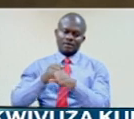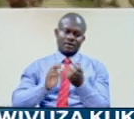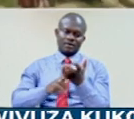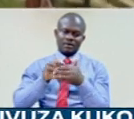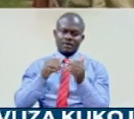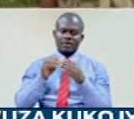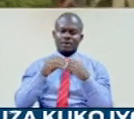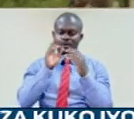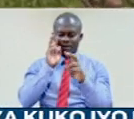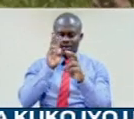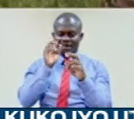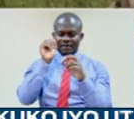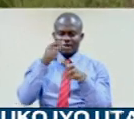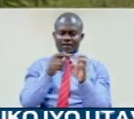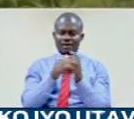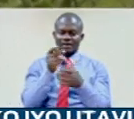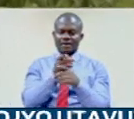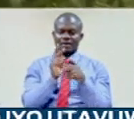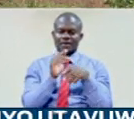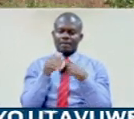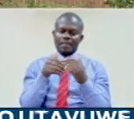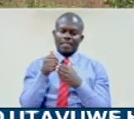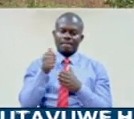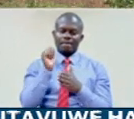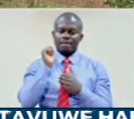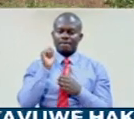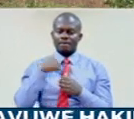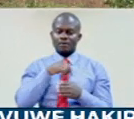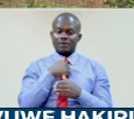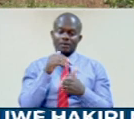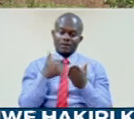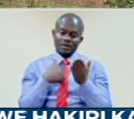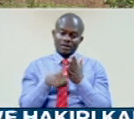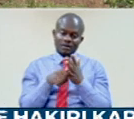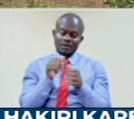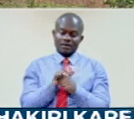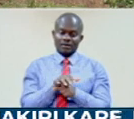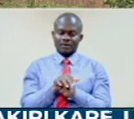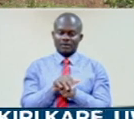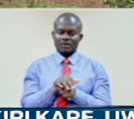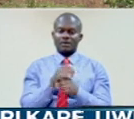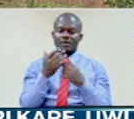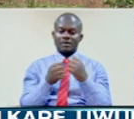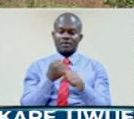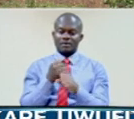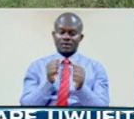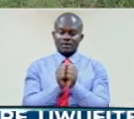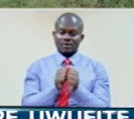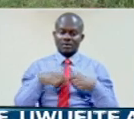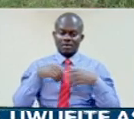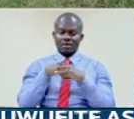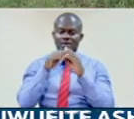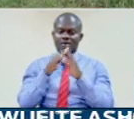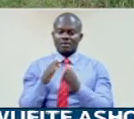ko ari cy'ubuyobozi bureba kure kandi bwita ku baturage babwo. Tuba twarahuye n'ibibazo bimesha Theogene yamaze hafi imyaka icumi atuye mu